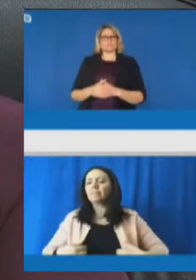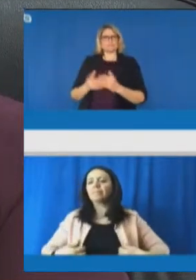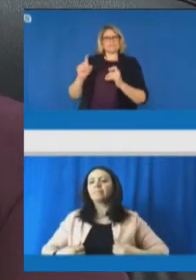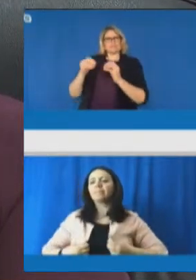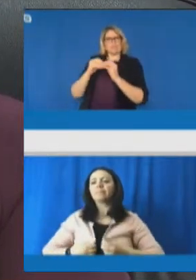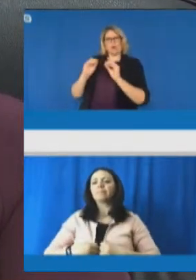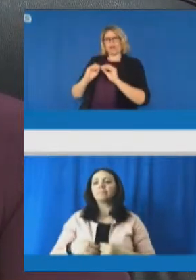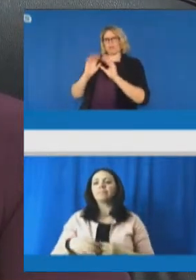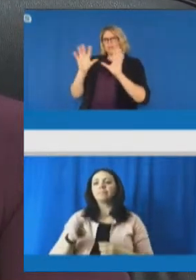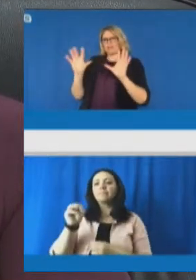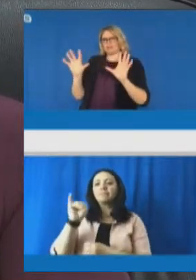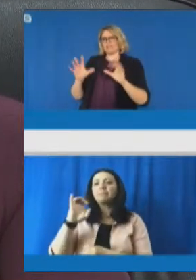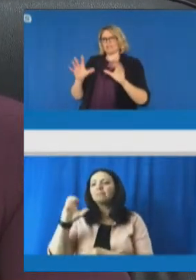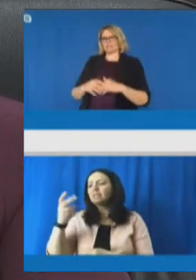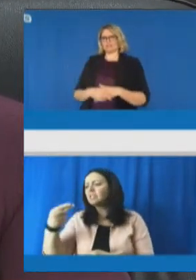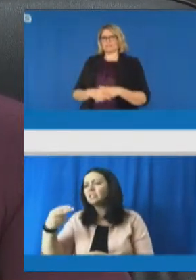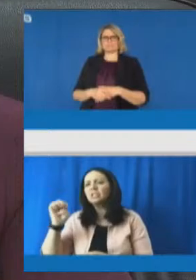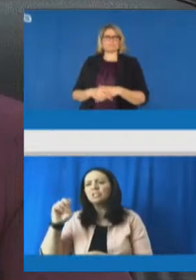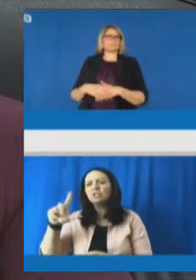éloignées? Alors,